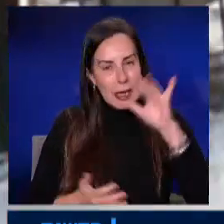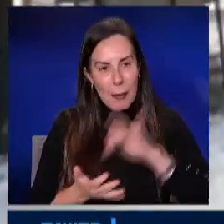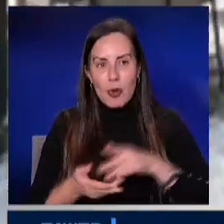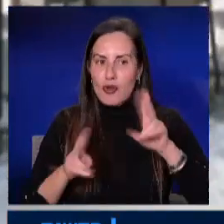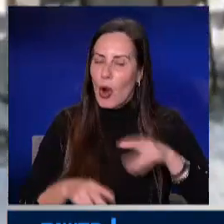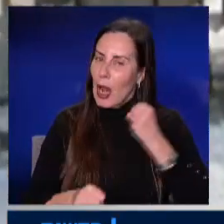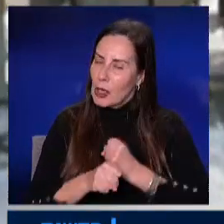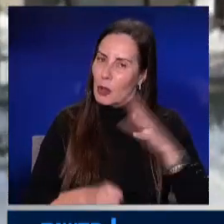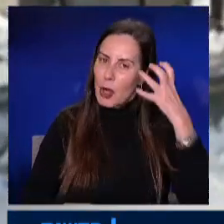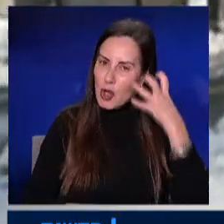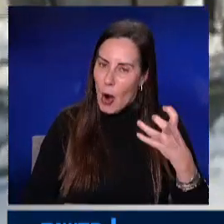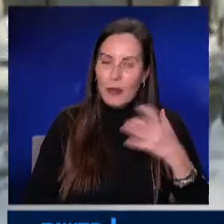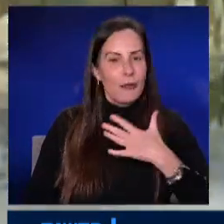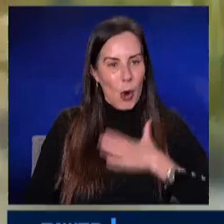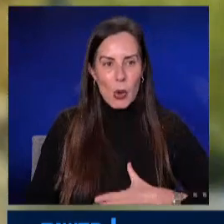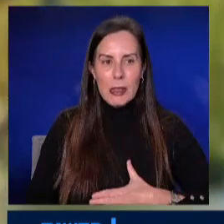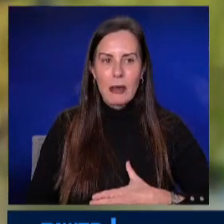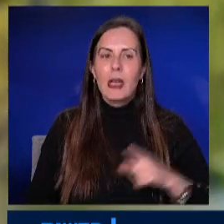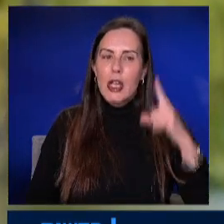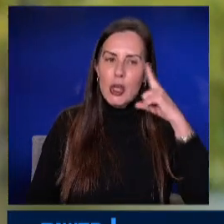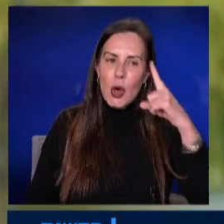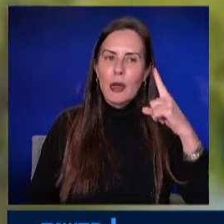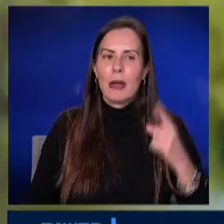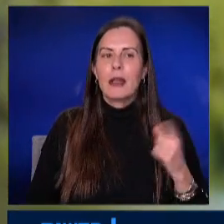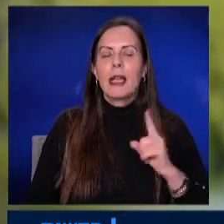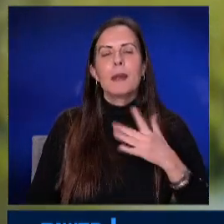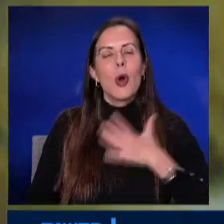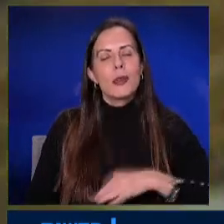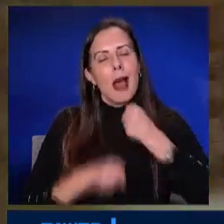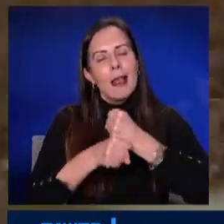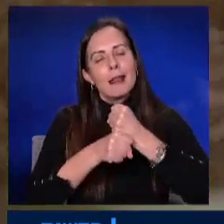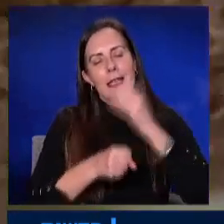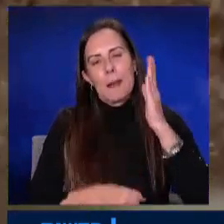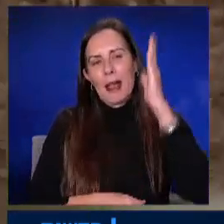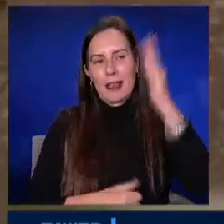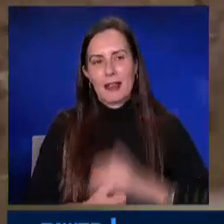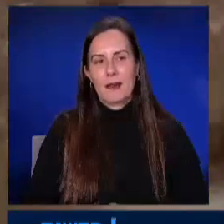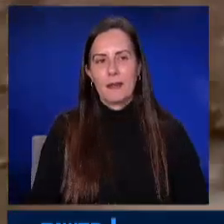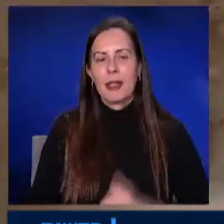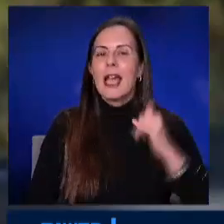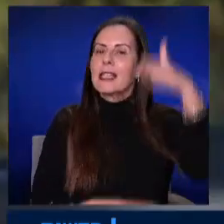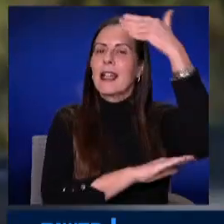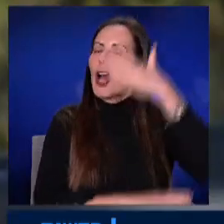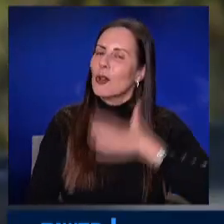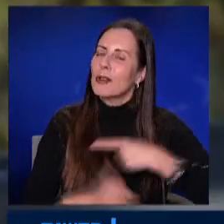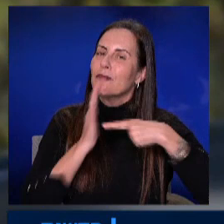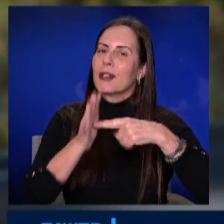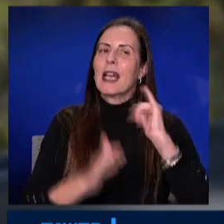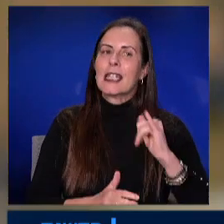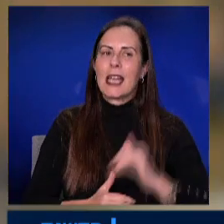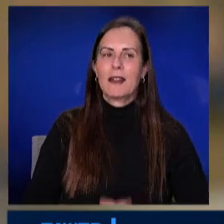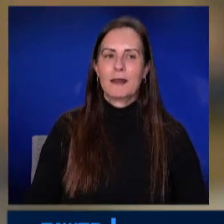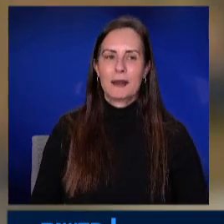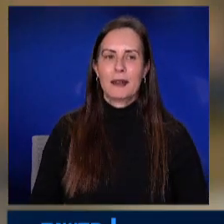תוכל לעשות את מה שהיא אוהבת ורוצה, היא יודעת בדיוק את מי תרצה לייצג בעתיד. What flag would you hope to